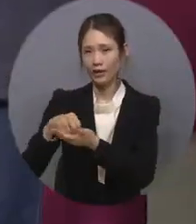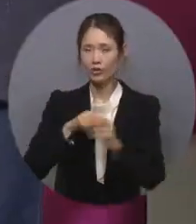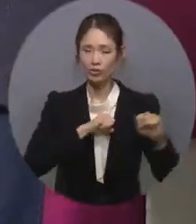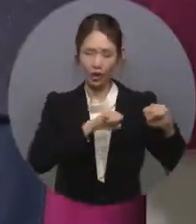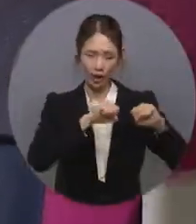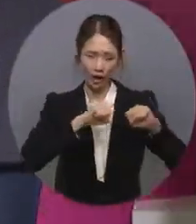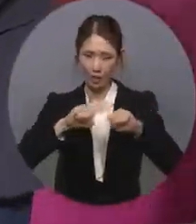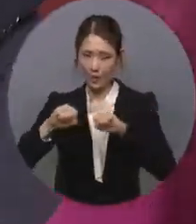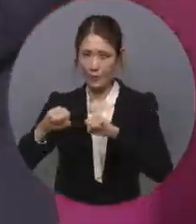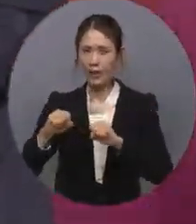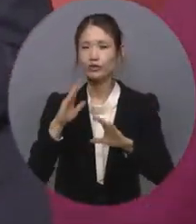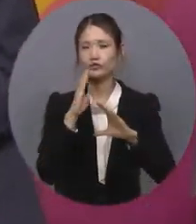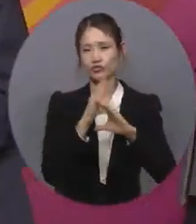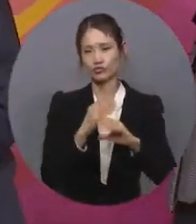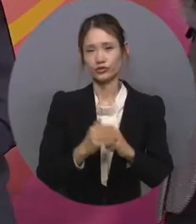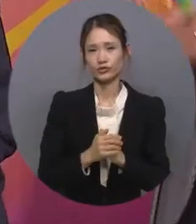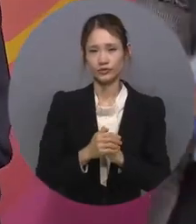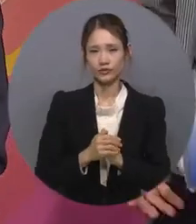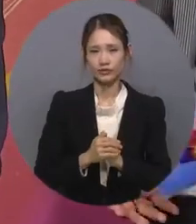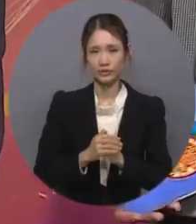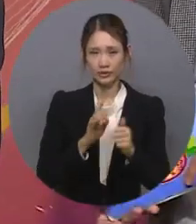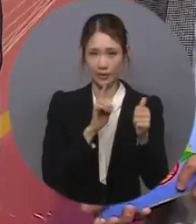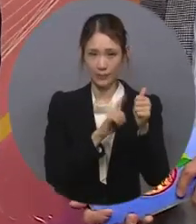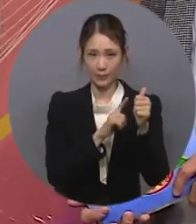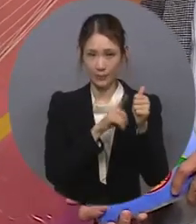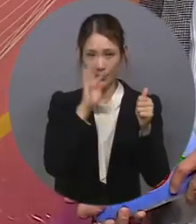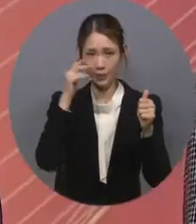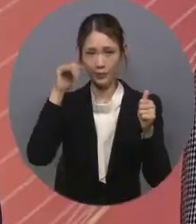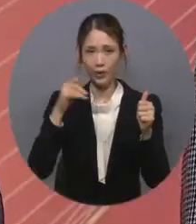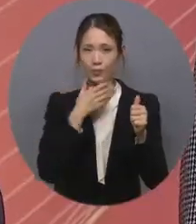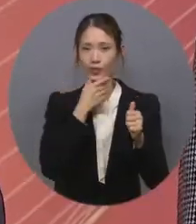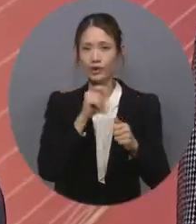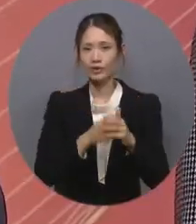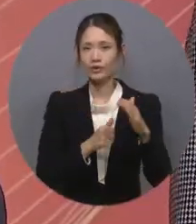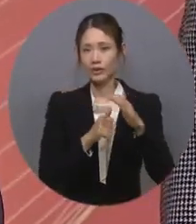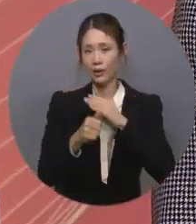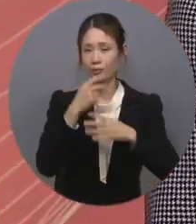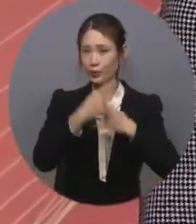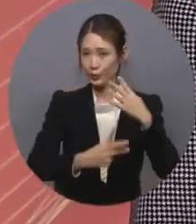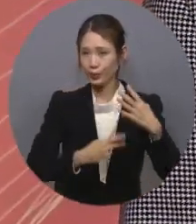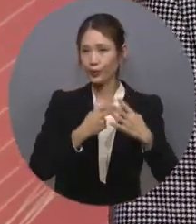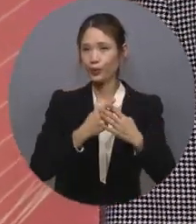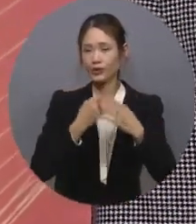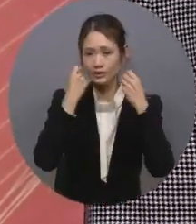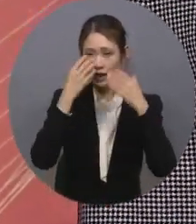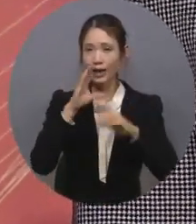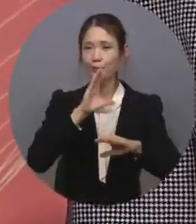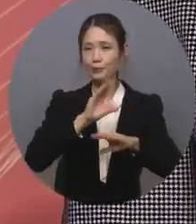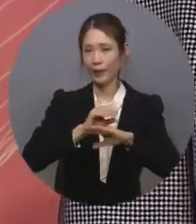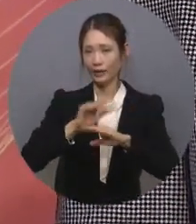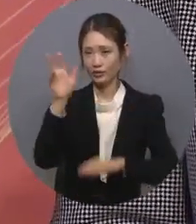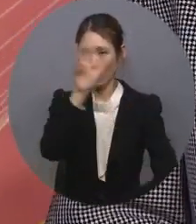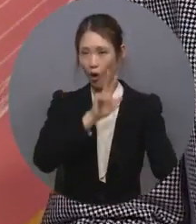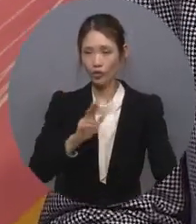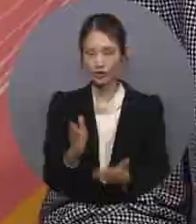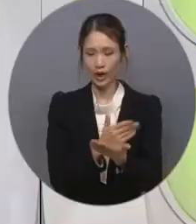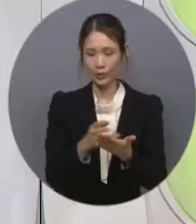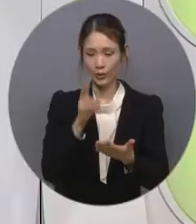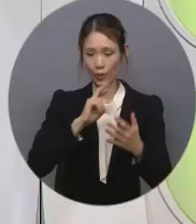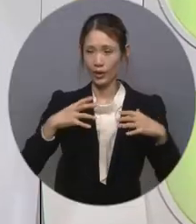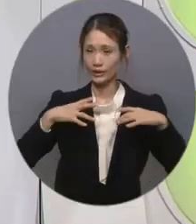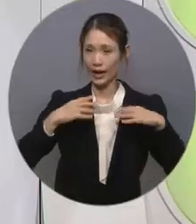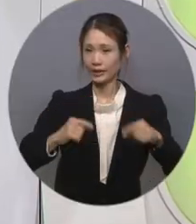이어가고 있습니다. 이날 박모세 씨는 복지TV의 대표 프로그램인 생방송 전국 나눔 노래자랑에